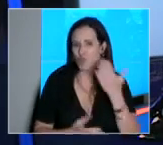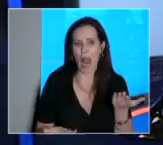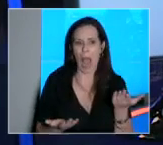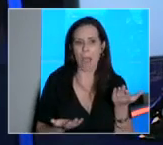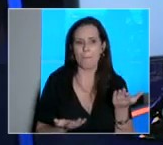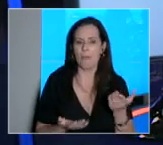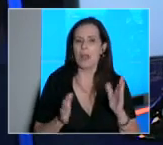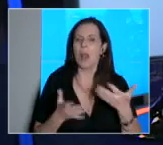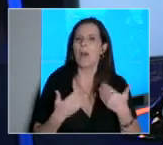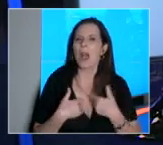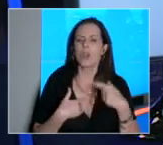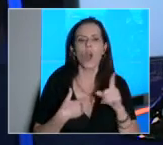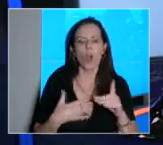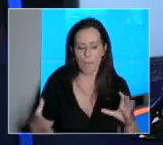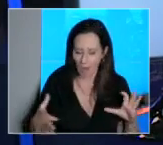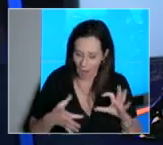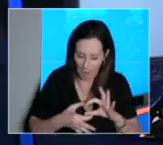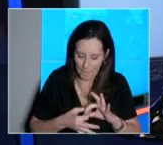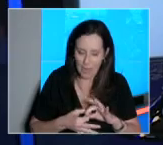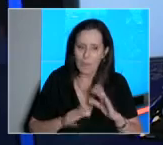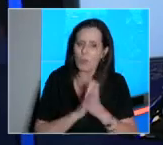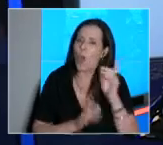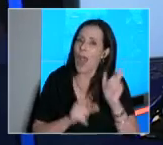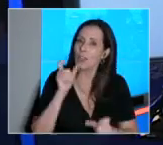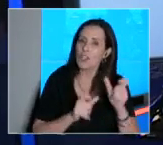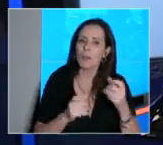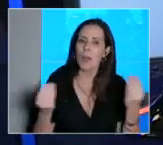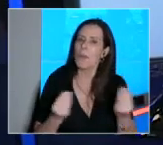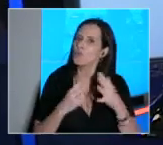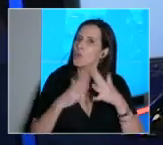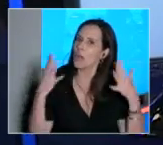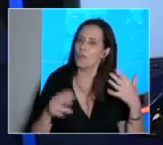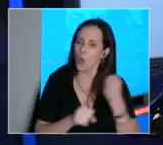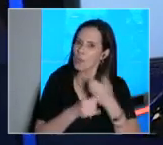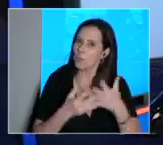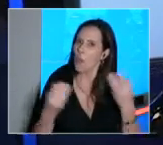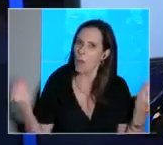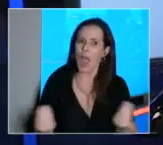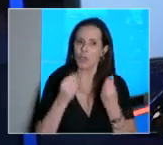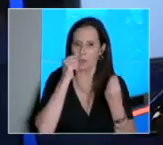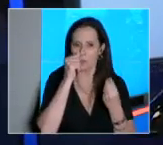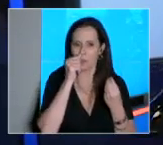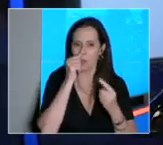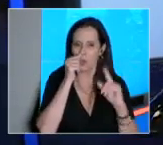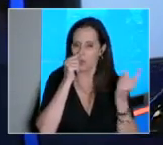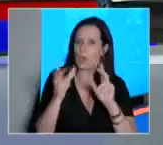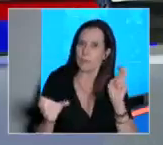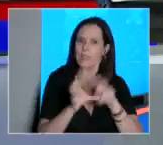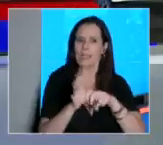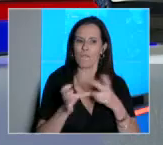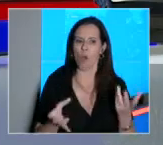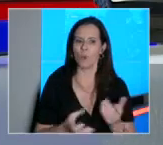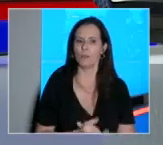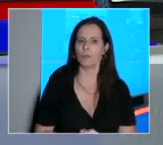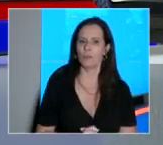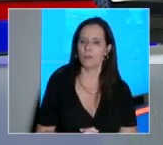ירושלים. למה אנחנו לא מחברים את השרשרת זהב הזאת לאיזה מין אירוע לאומי, ועושים פה משהו שכולם יתחברו אליו?